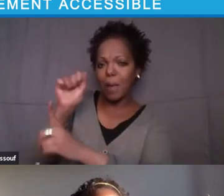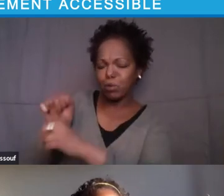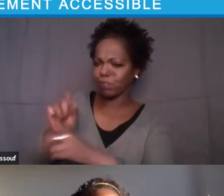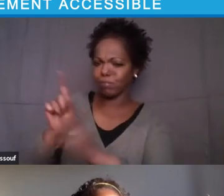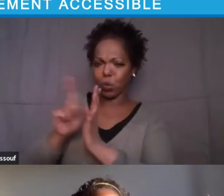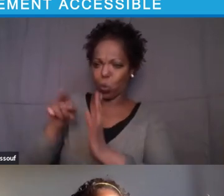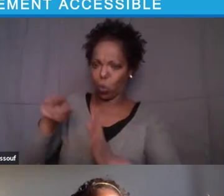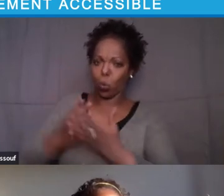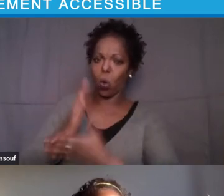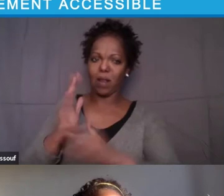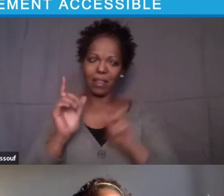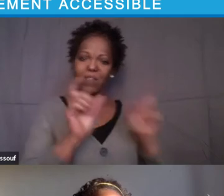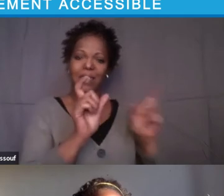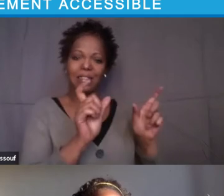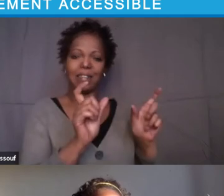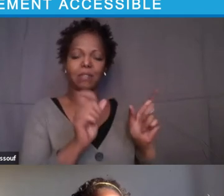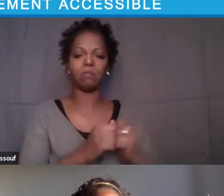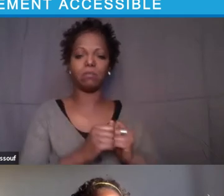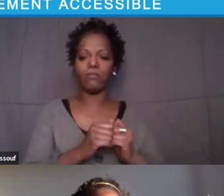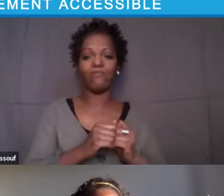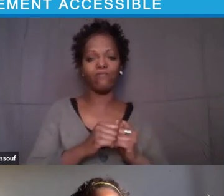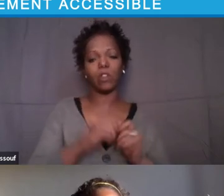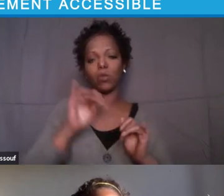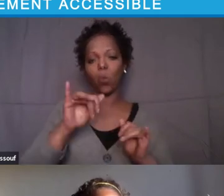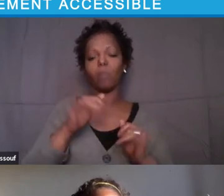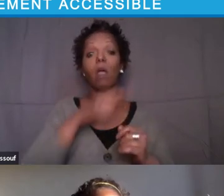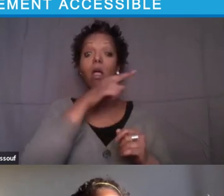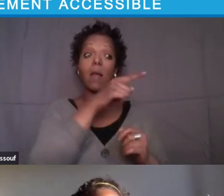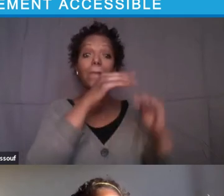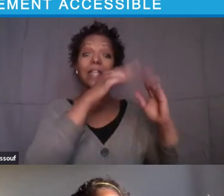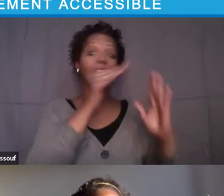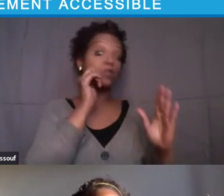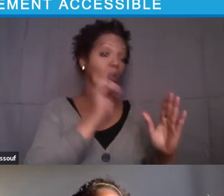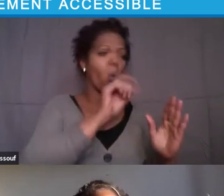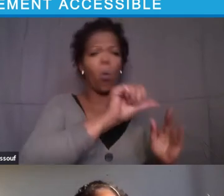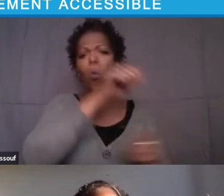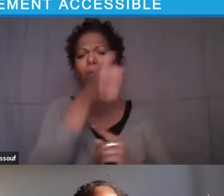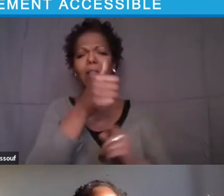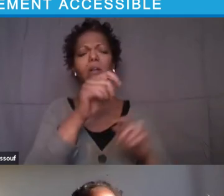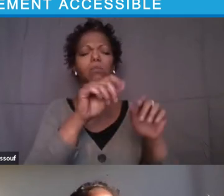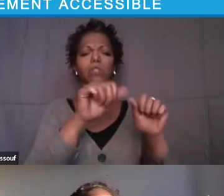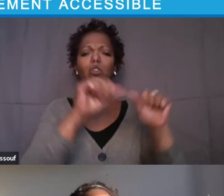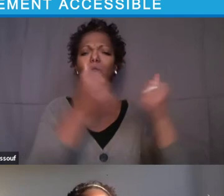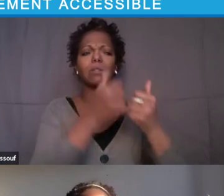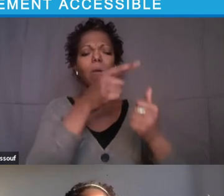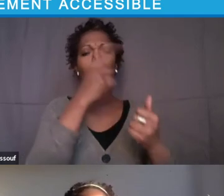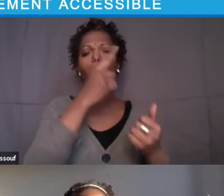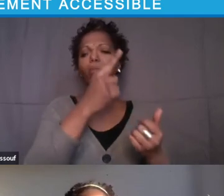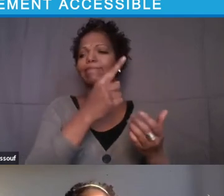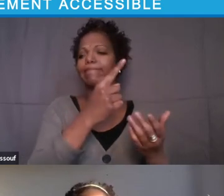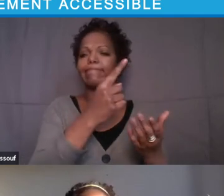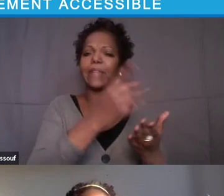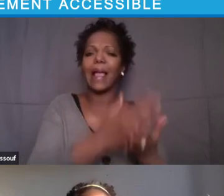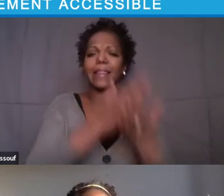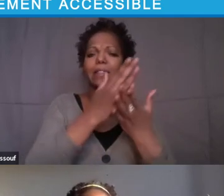On essaye de leur expliquer qu'ils n'ont pas le droit, ils peuvent se défendre s'ils vivent de tel harcèlement.